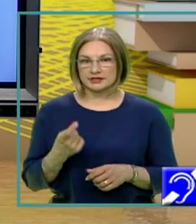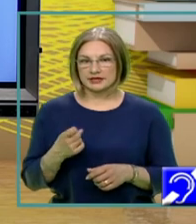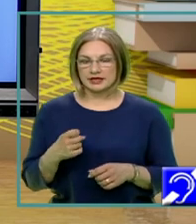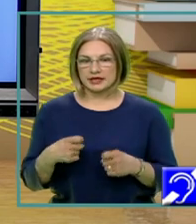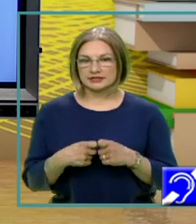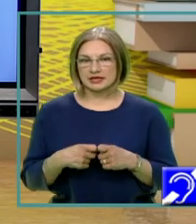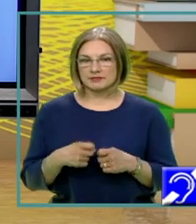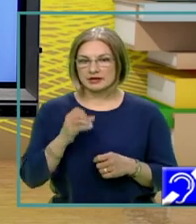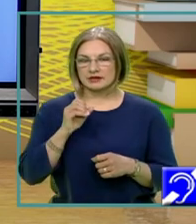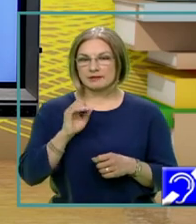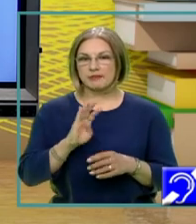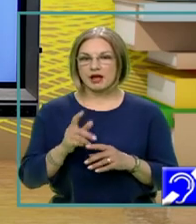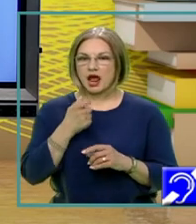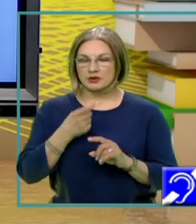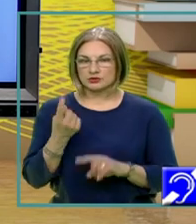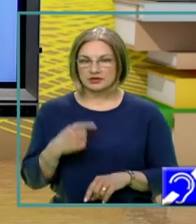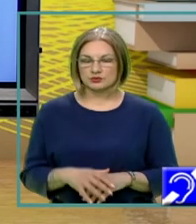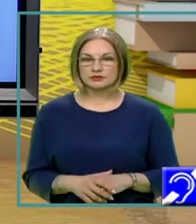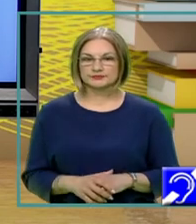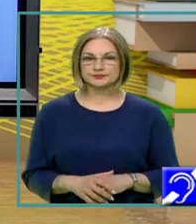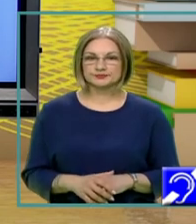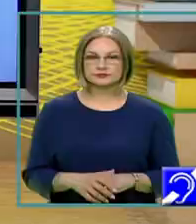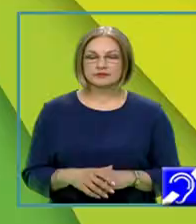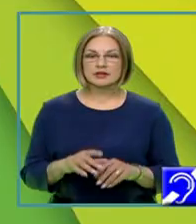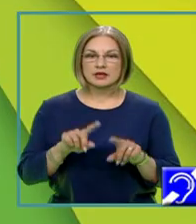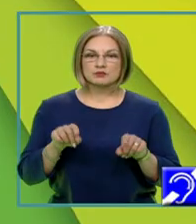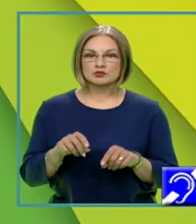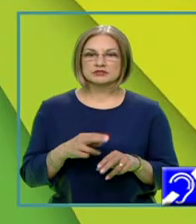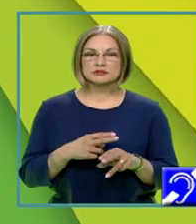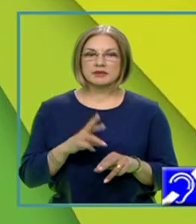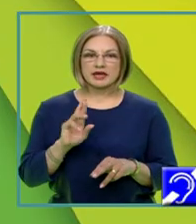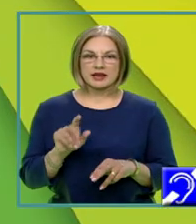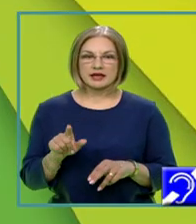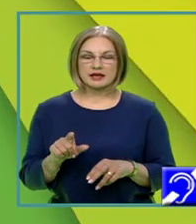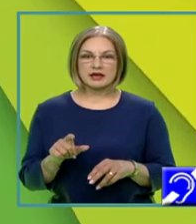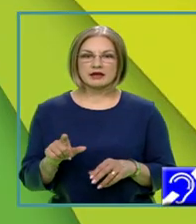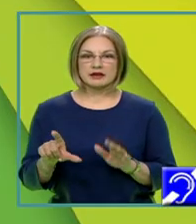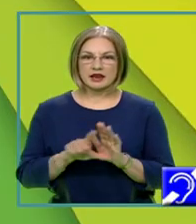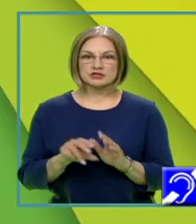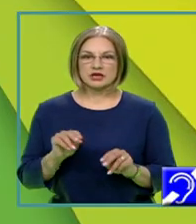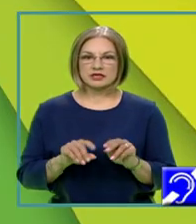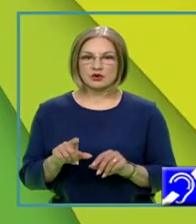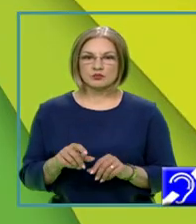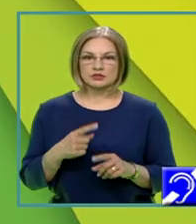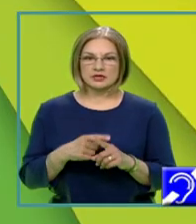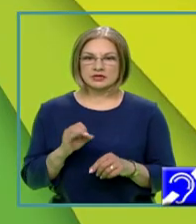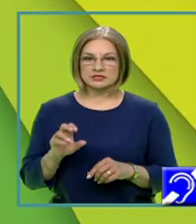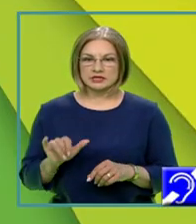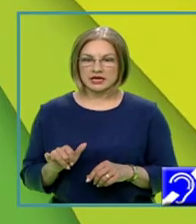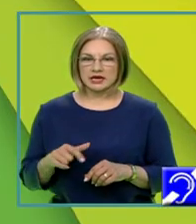examenul de bacalaureat de anul trecut pe mulțimea numerelor reale se definește legea de compoziție x cerculeț